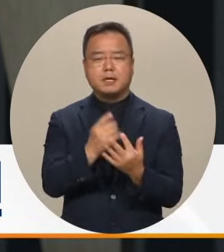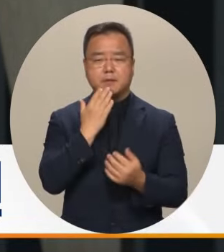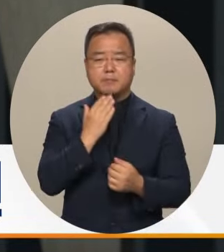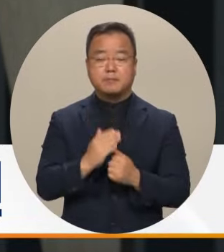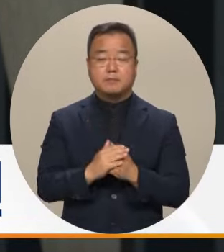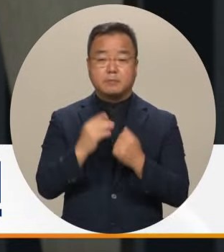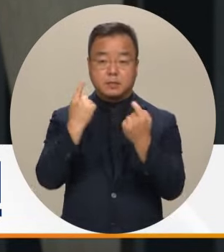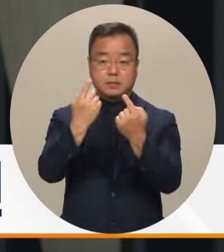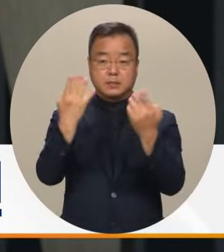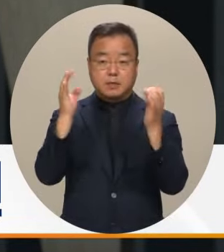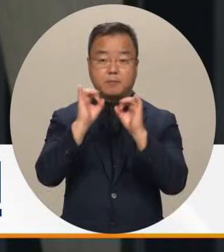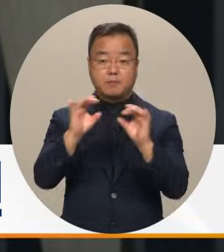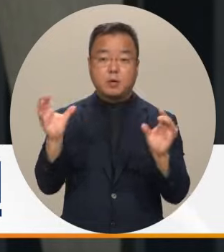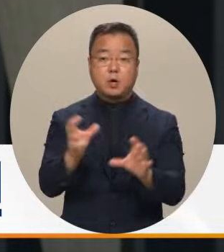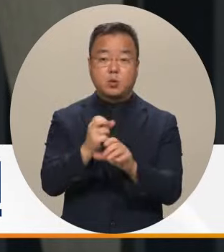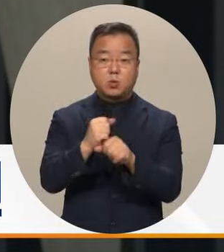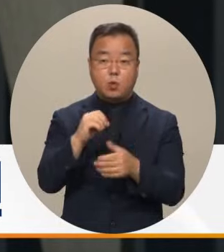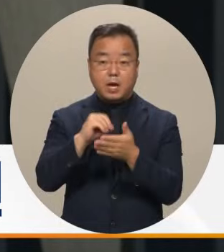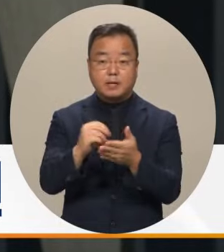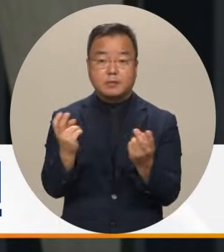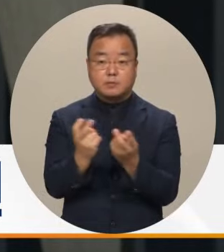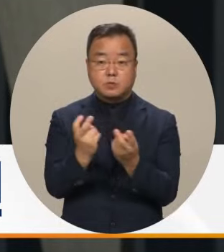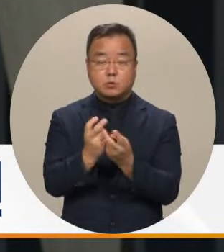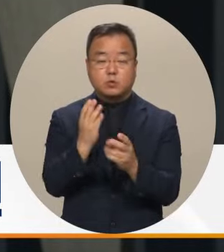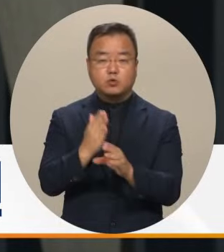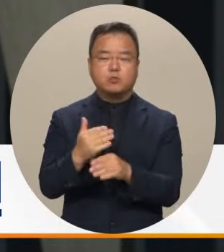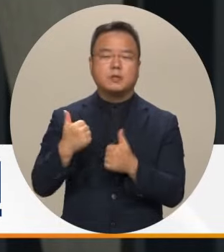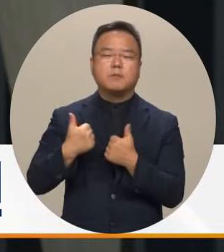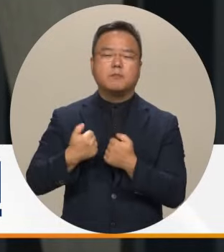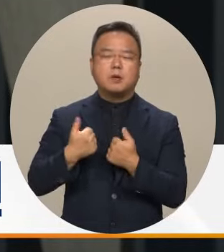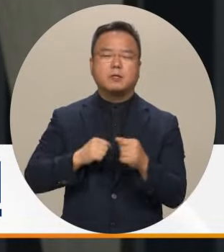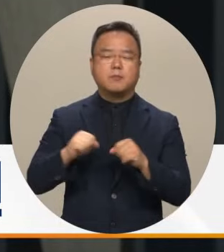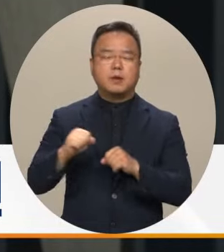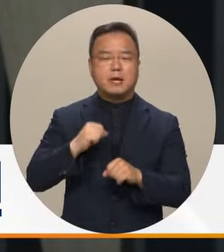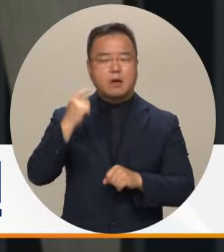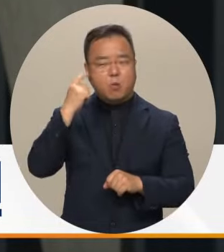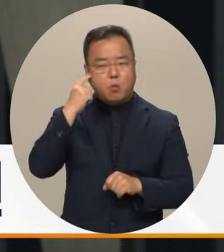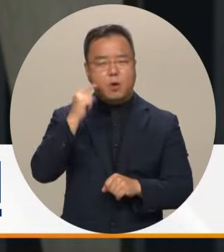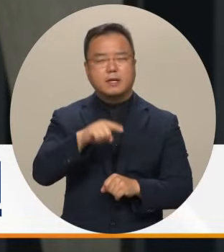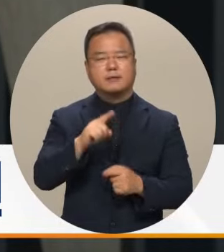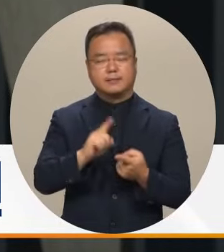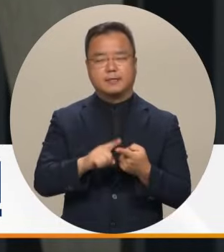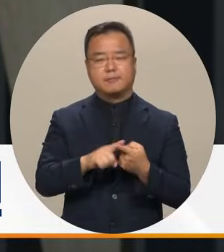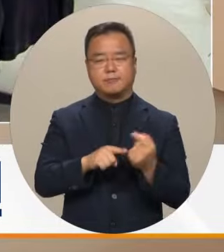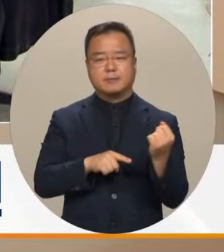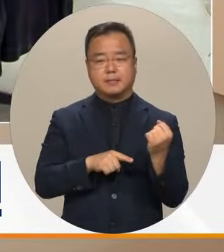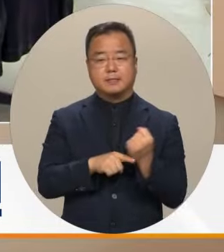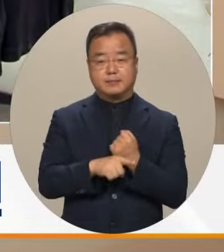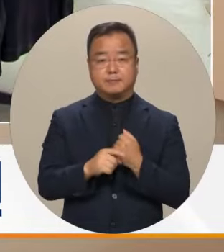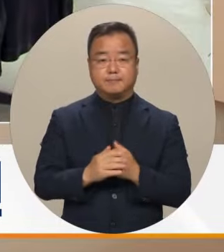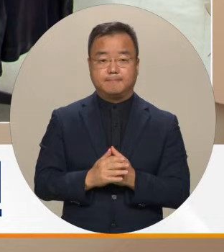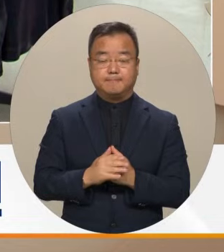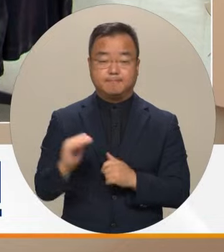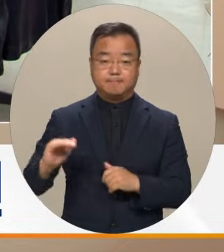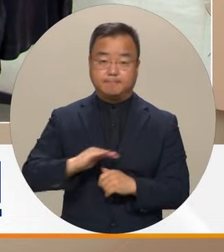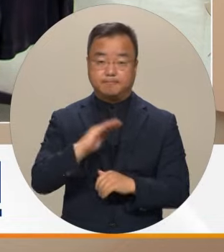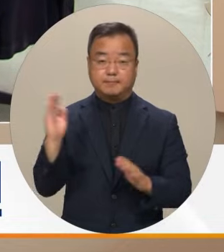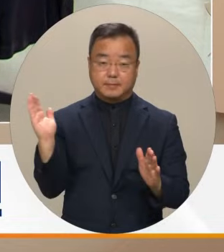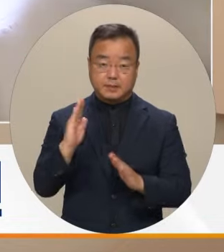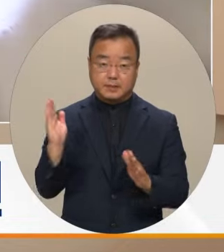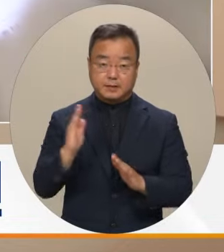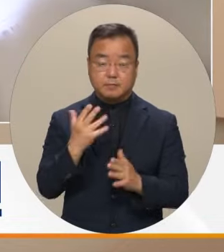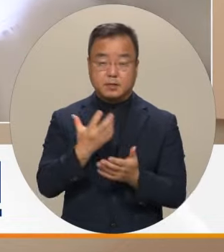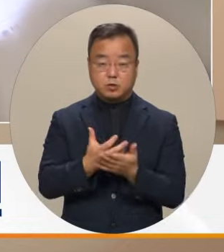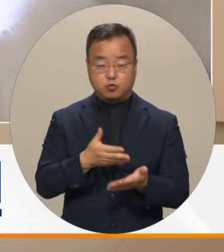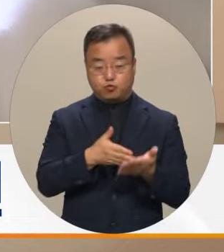대학이 종합전형에서 이렇게 면접을 실시하는 가장 큰 이유가 여기에 있는 거 같습니다 그래서 저희 학생들 같은 경우는 서류